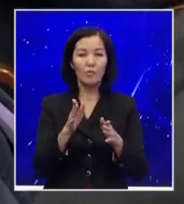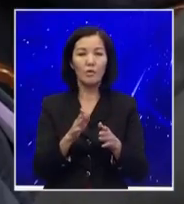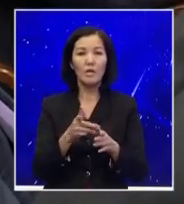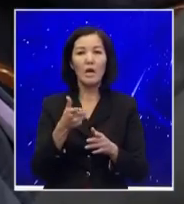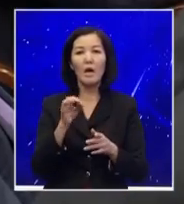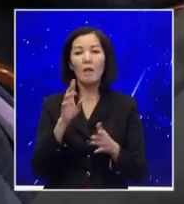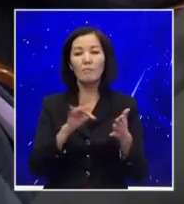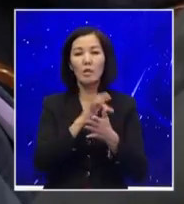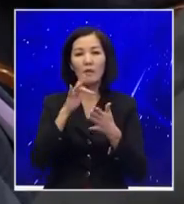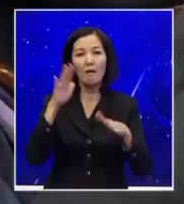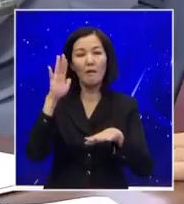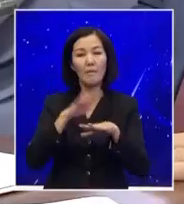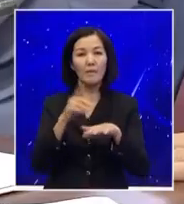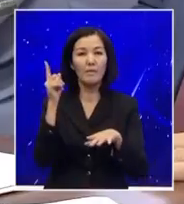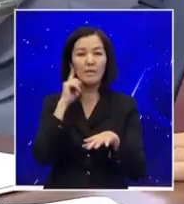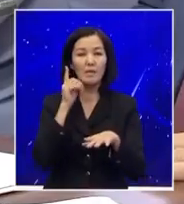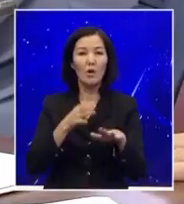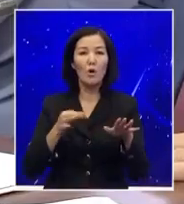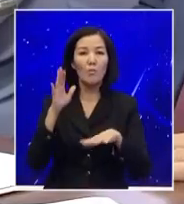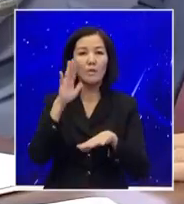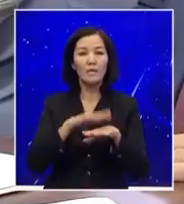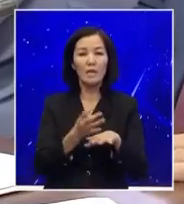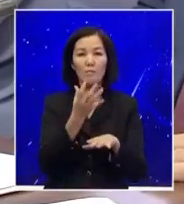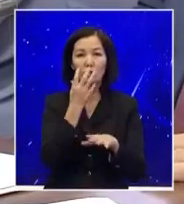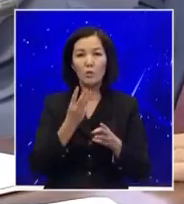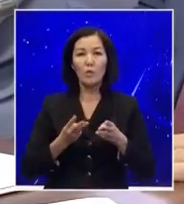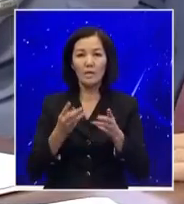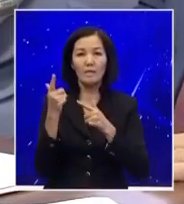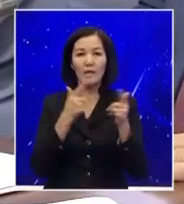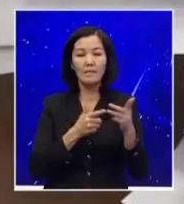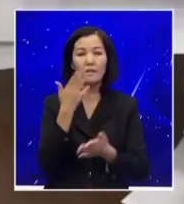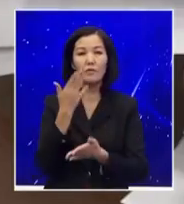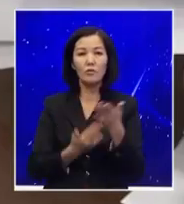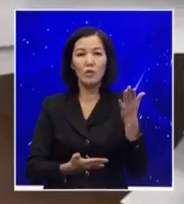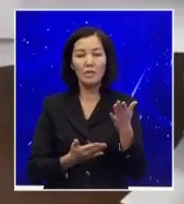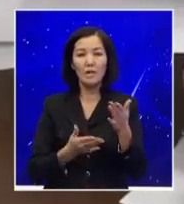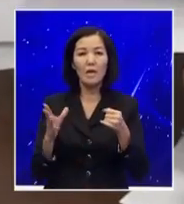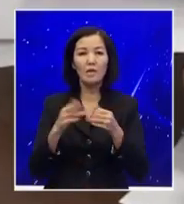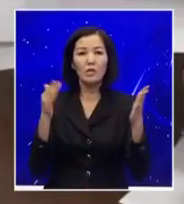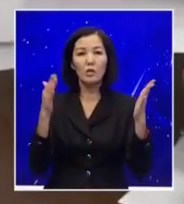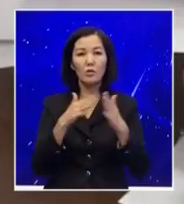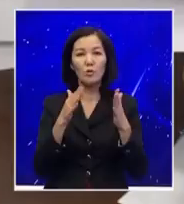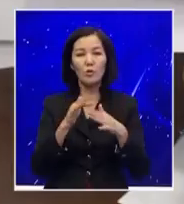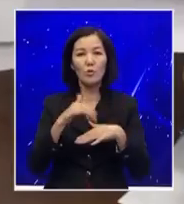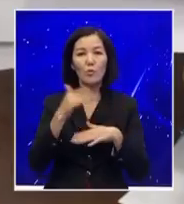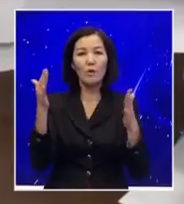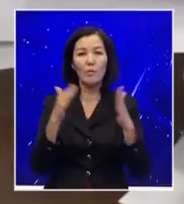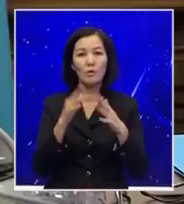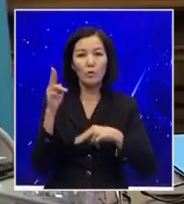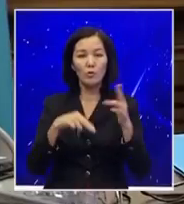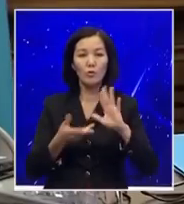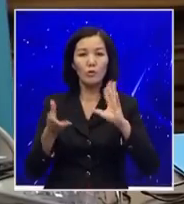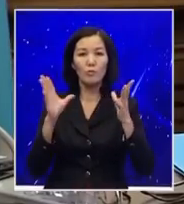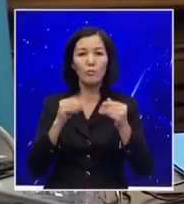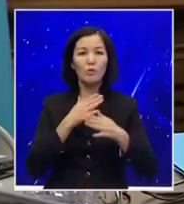Ғалымжан Әбдірайымов та тыңдалды. Амандық Ғаббасұлы жылу қазандықтар әзірлігін сұрады. Коттедж қалашығы көпқабатты тұрғын үйлер құрылысы